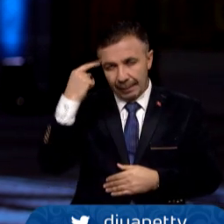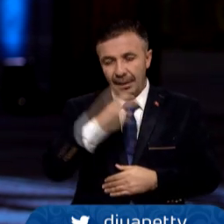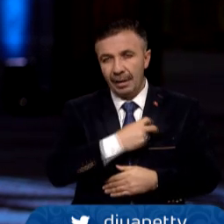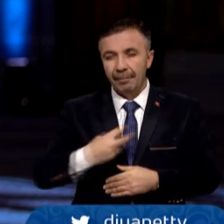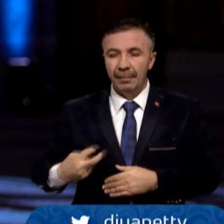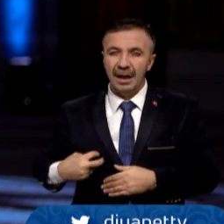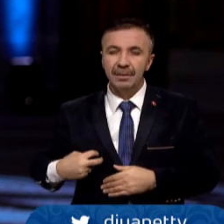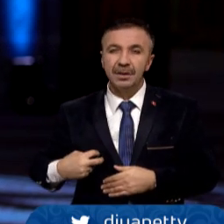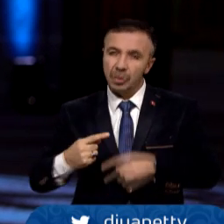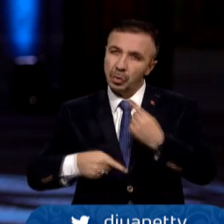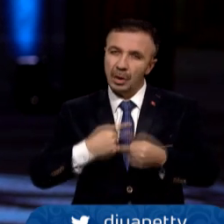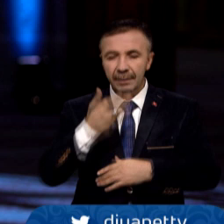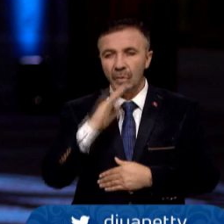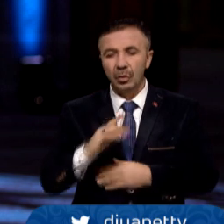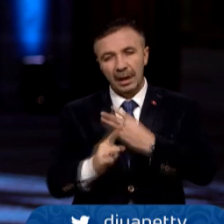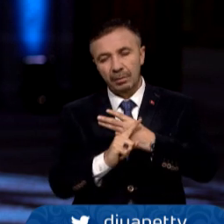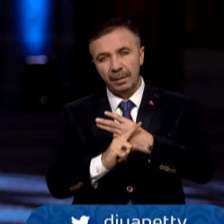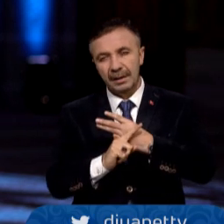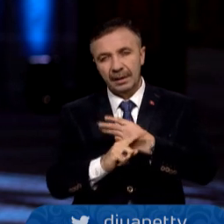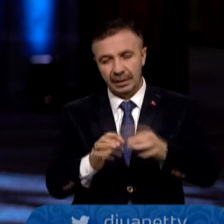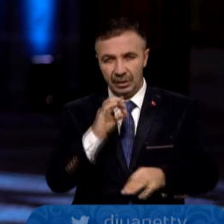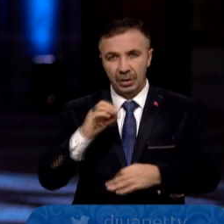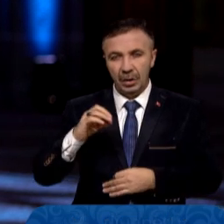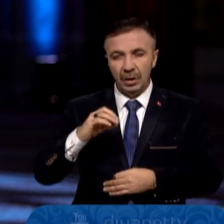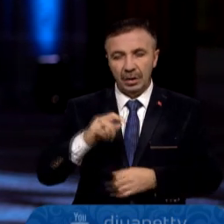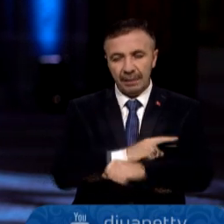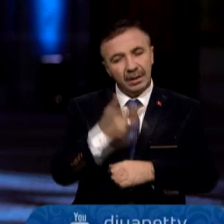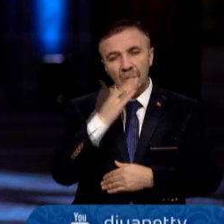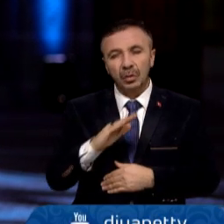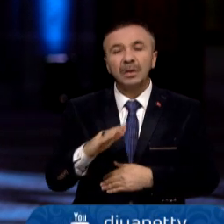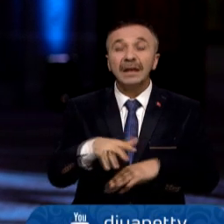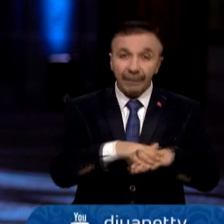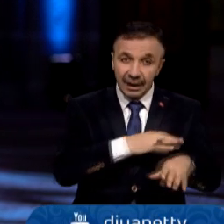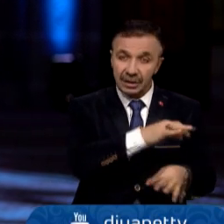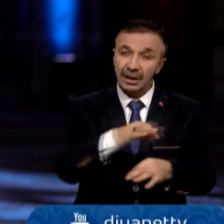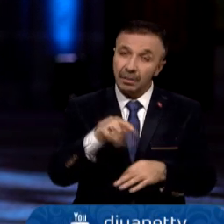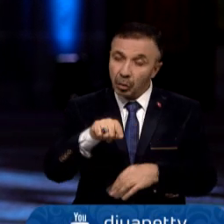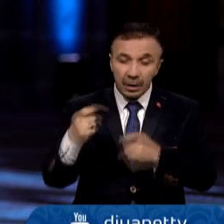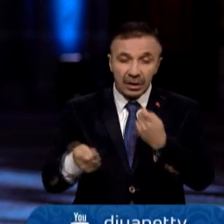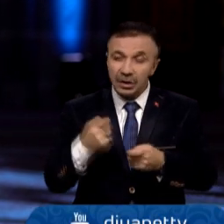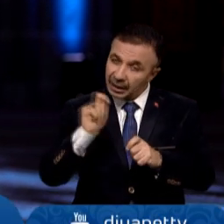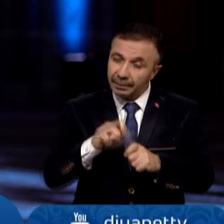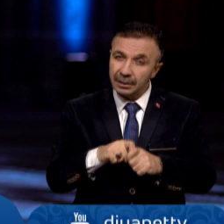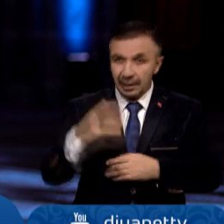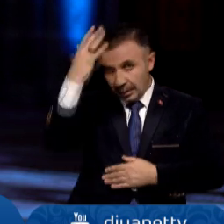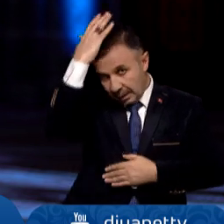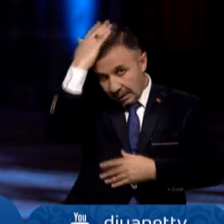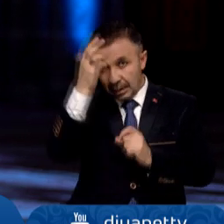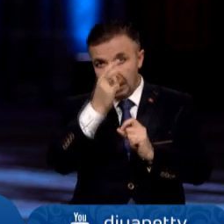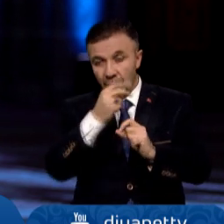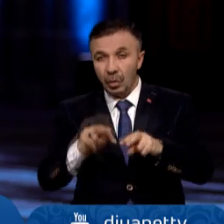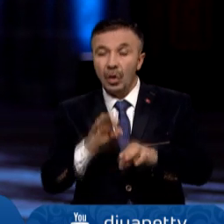belki Peygamberimiz zamanında yoktu Ebubekir zamanında yoktu oradaki valiler bu işi yapsınlar